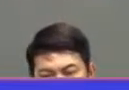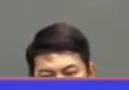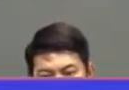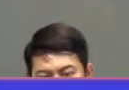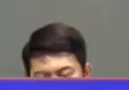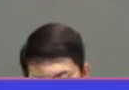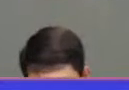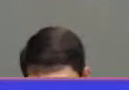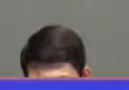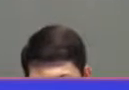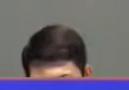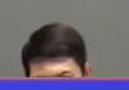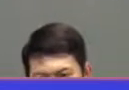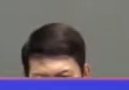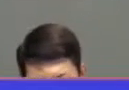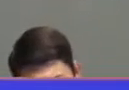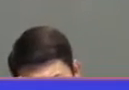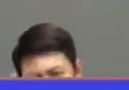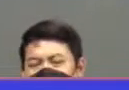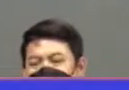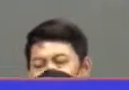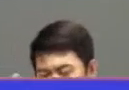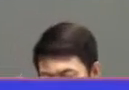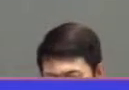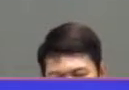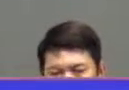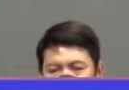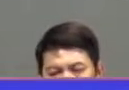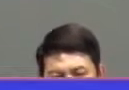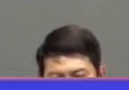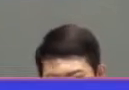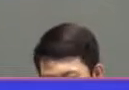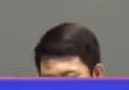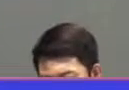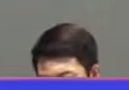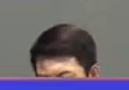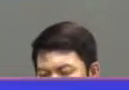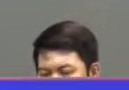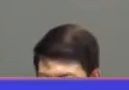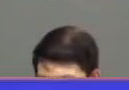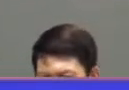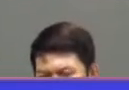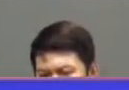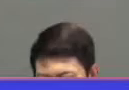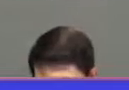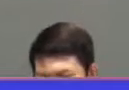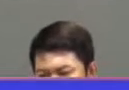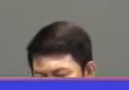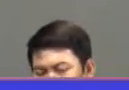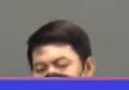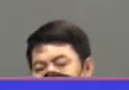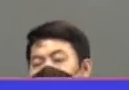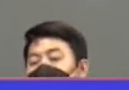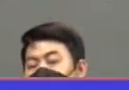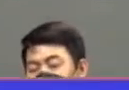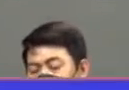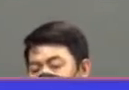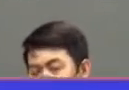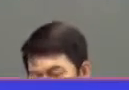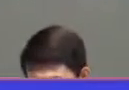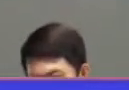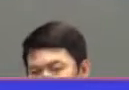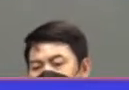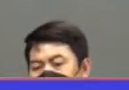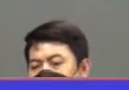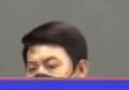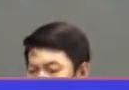1กันยายนถึง31ตุลาคม ครับ ส่วนมาตรการที่2คุณต้น มาตรการที่2ครับเป็นโครงการเพิ่ม